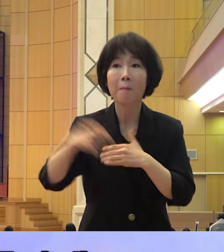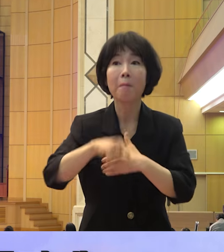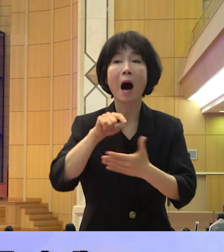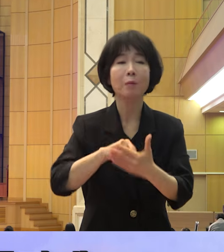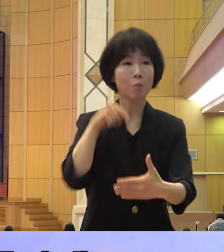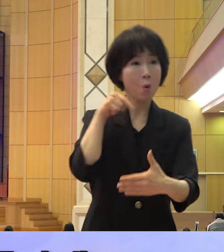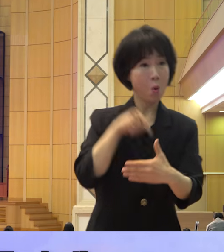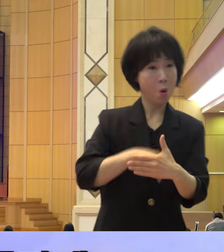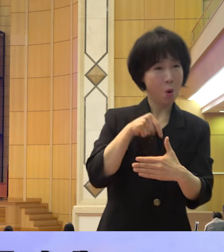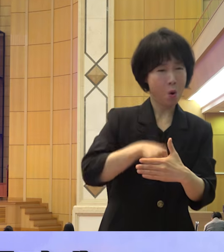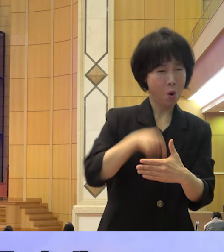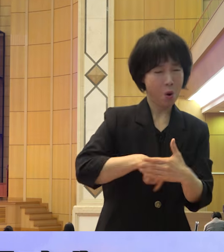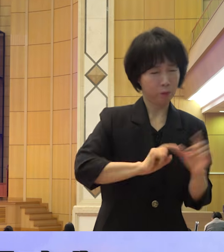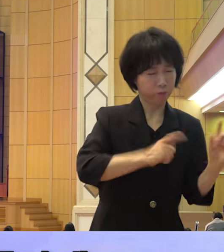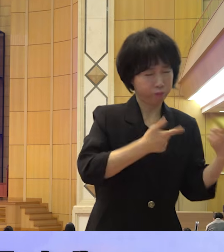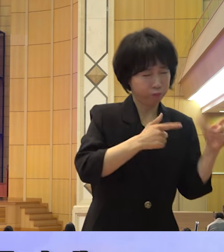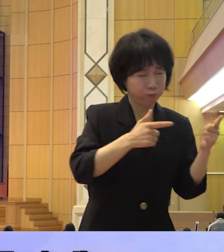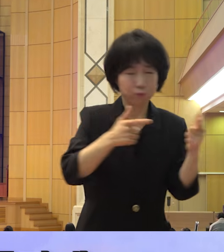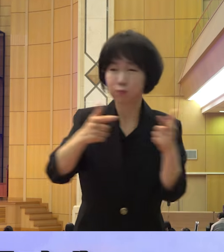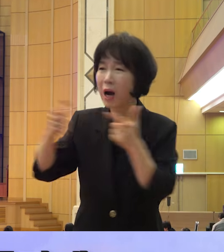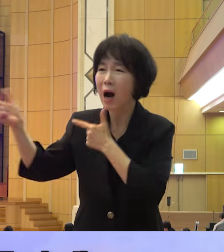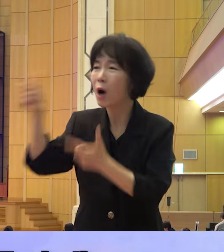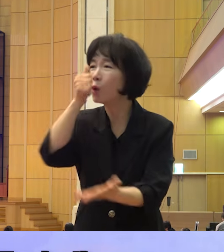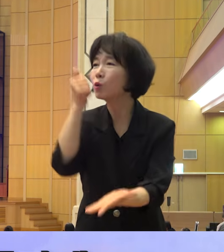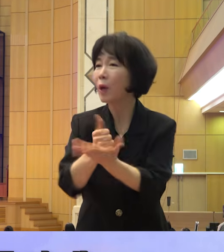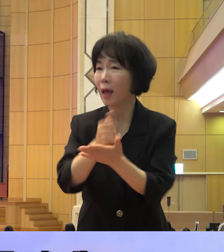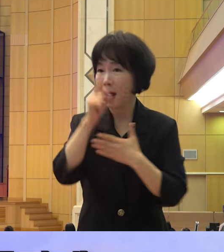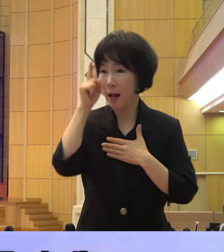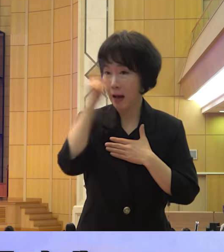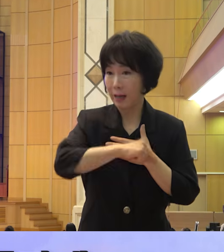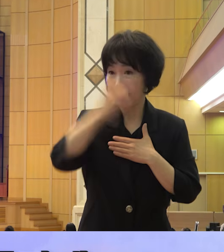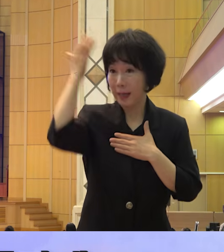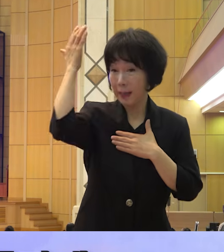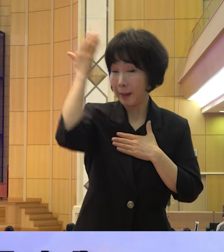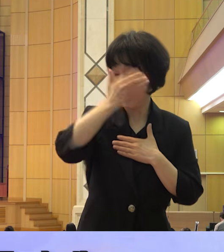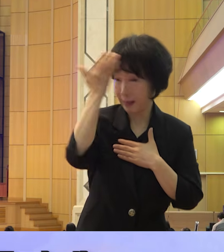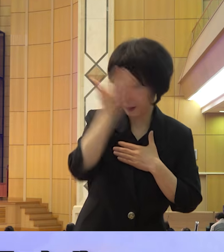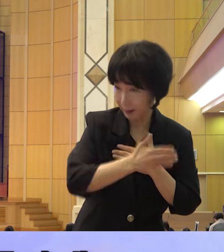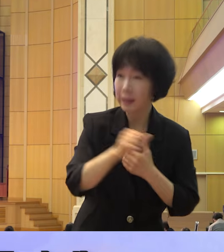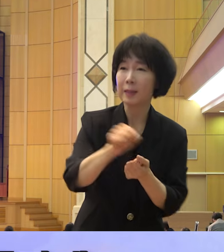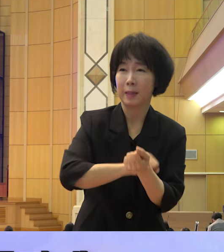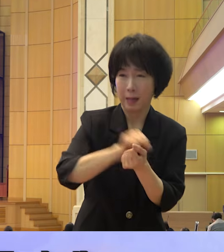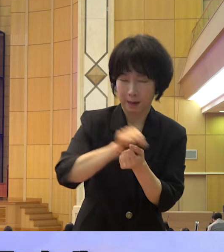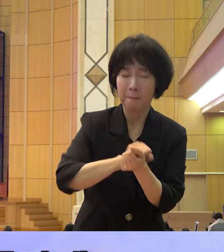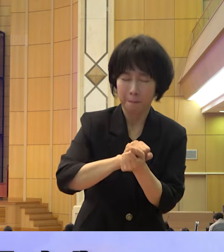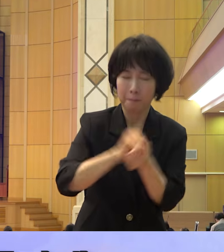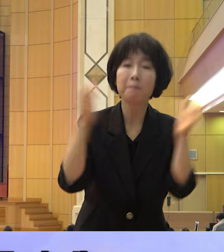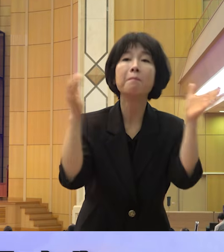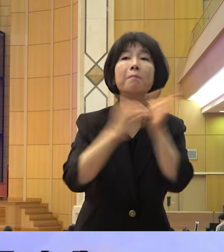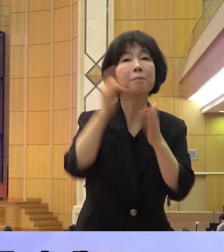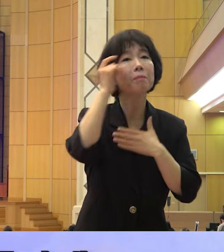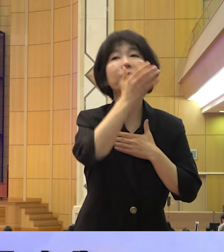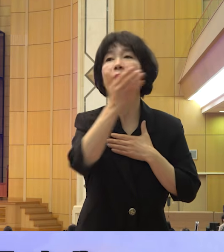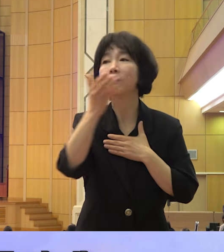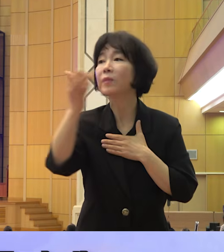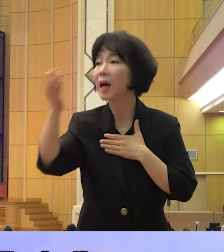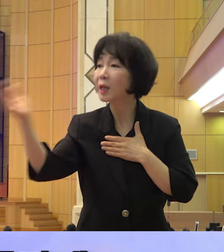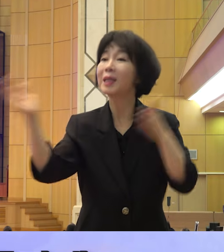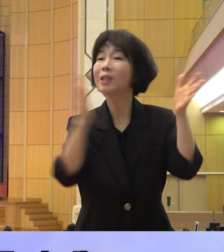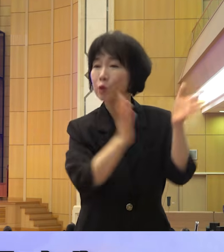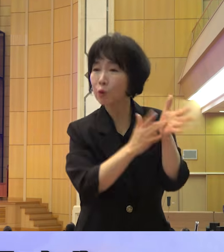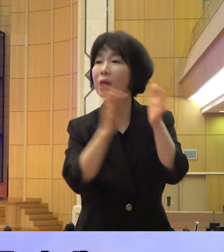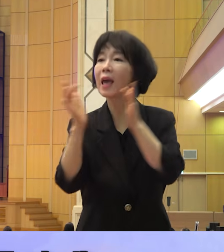있는가. 마음속에 여러 가지 죄악이 깨끗이 찬양합니다. 예수의 보혈로,